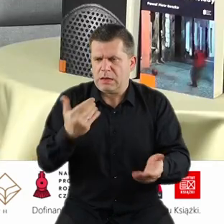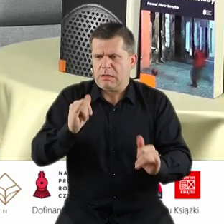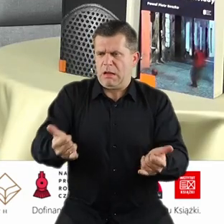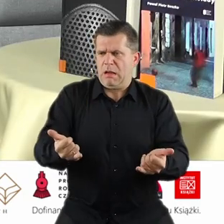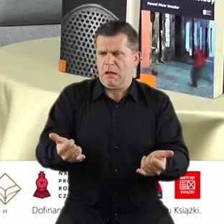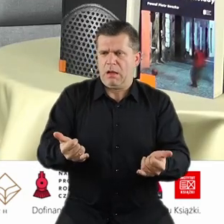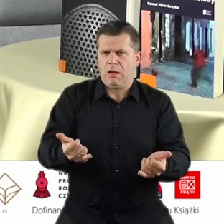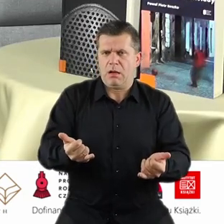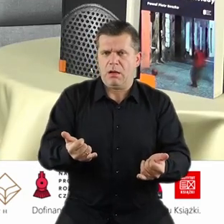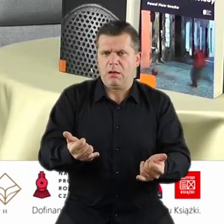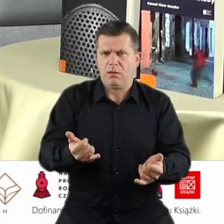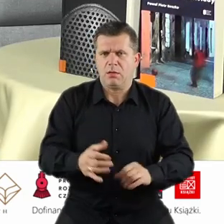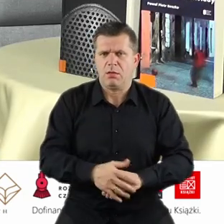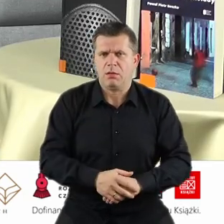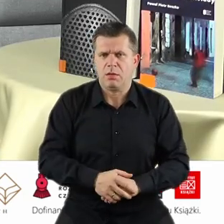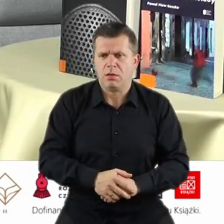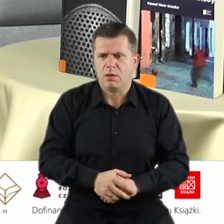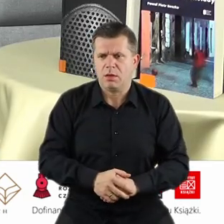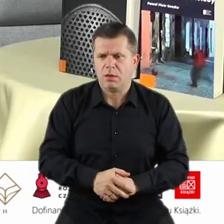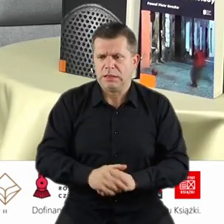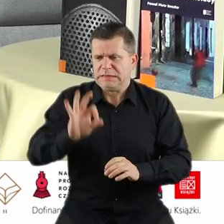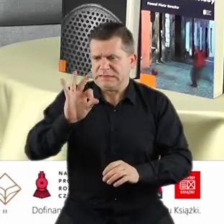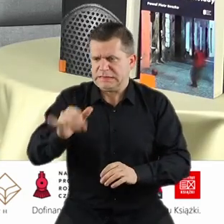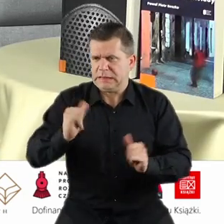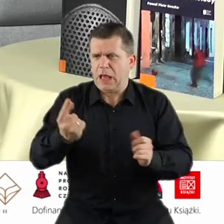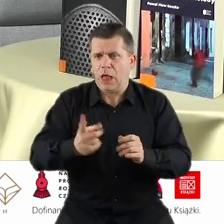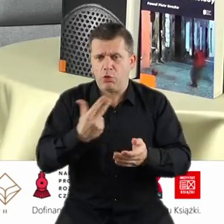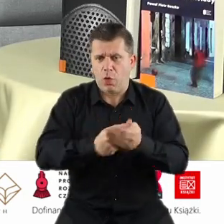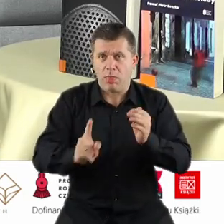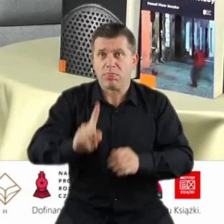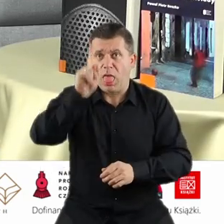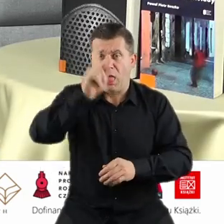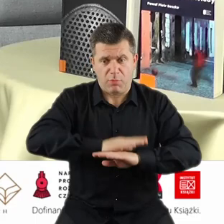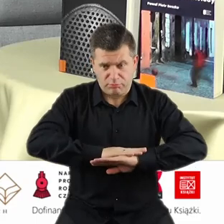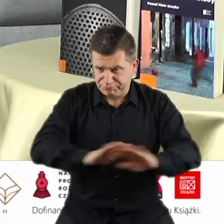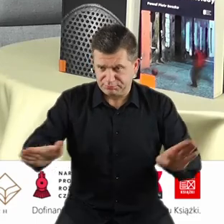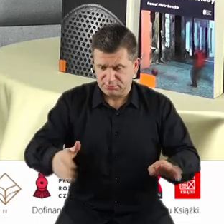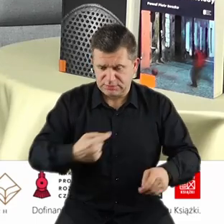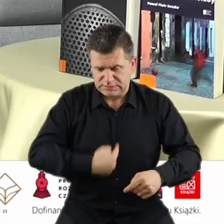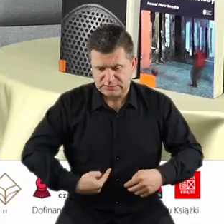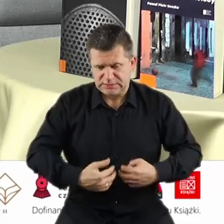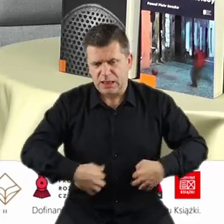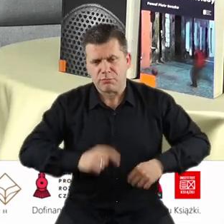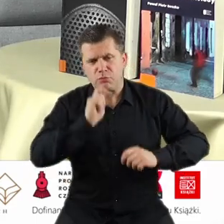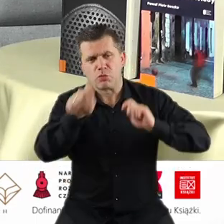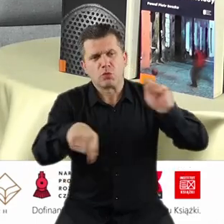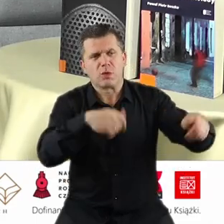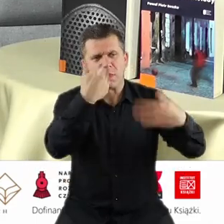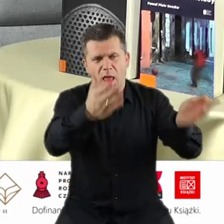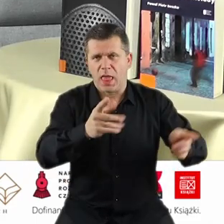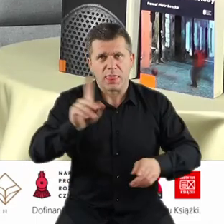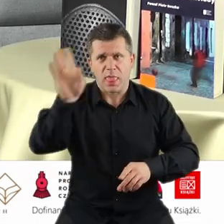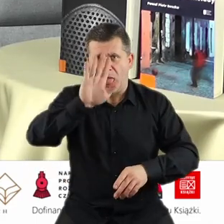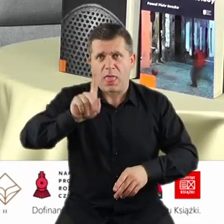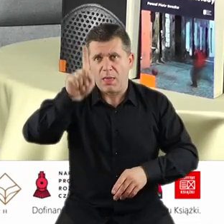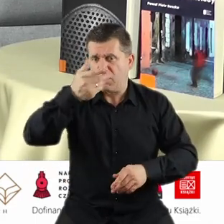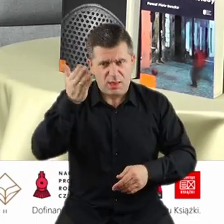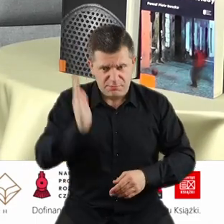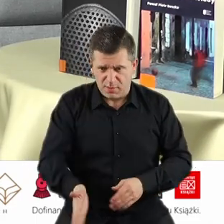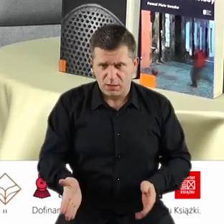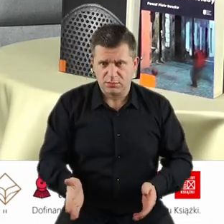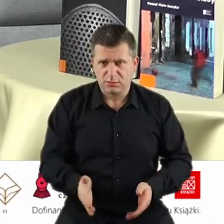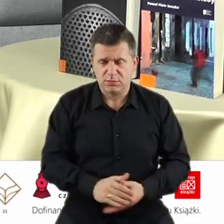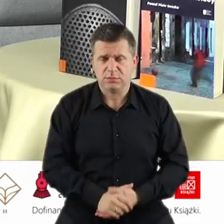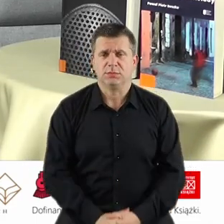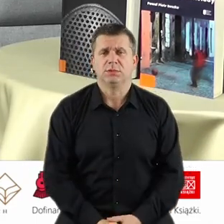to, jak teraz ten syn się dostanie do nieba, a jak wątroby nie ma? Tak jakby człowiek